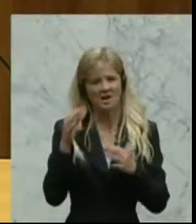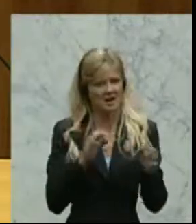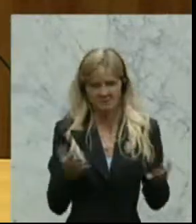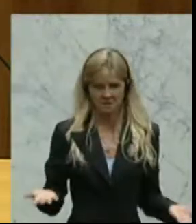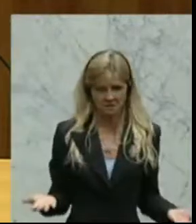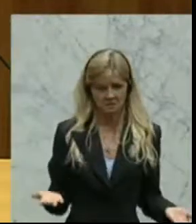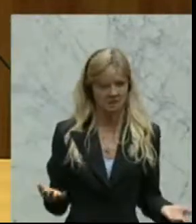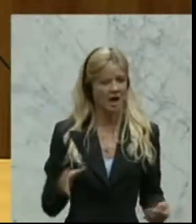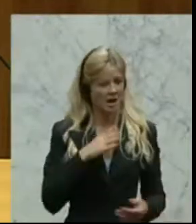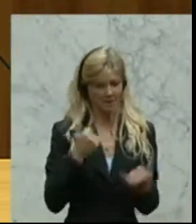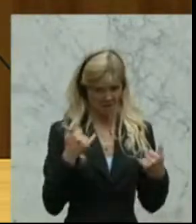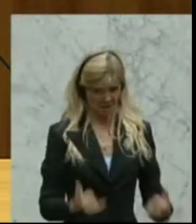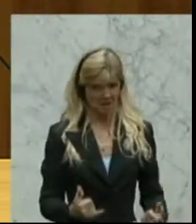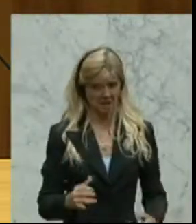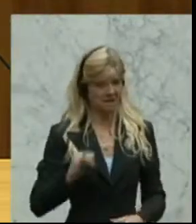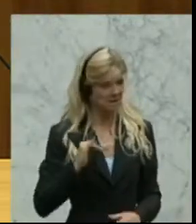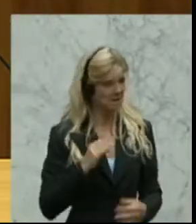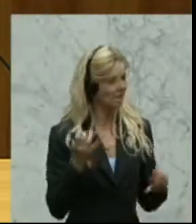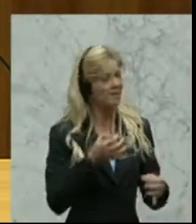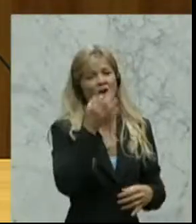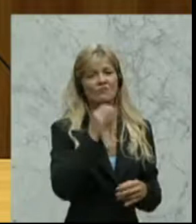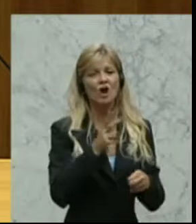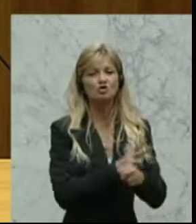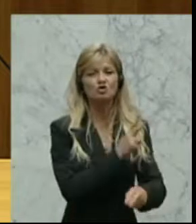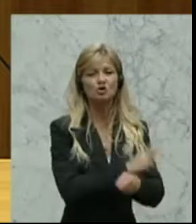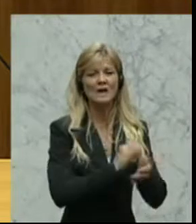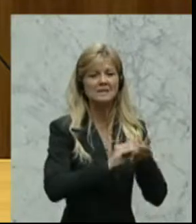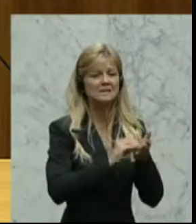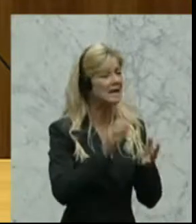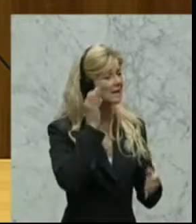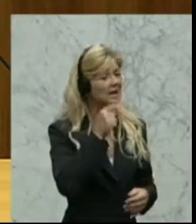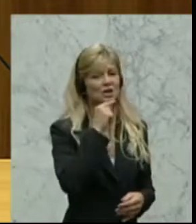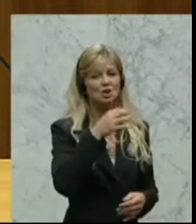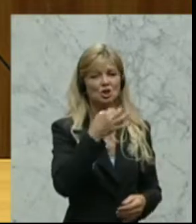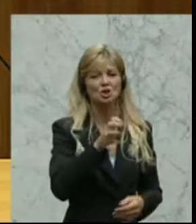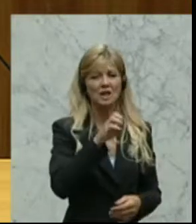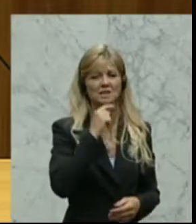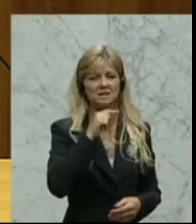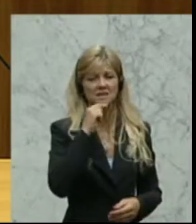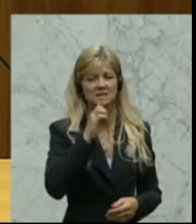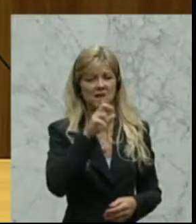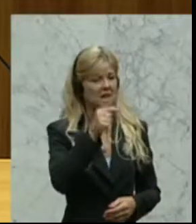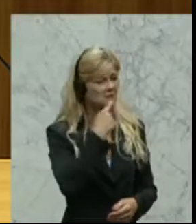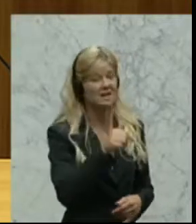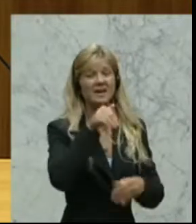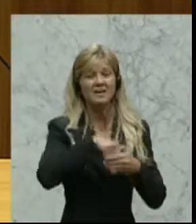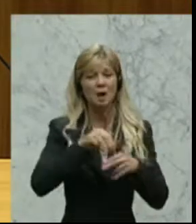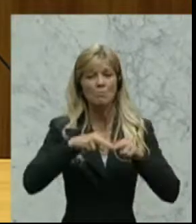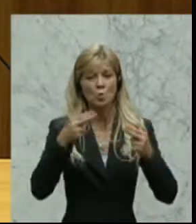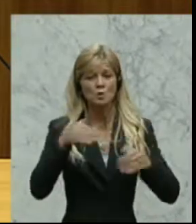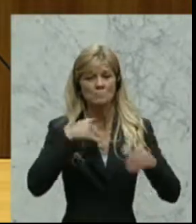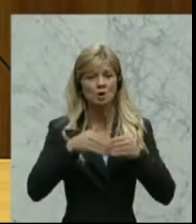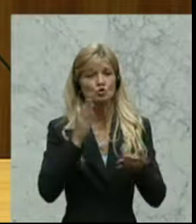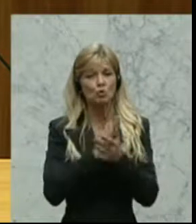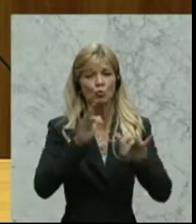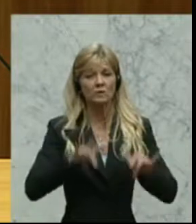die Frau Staatssekretärin Stessel sagt. Es gibt ja im Bundesministerium für sich schon 2 Meinungen. Im Bundesministerium sitzt ein Bundesminister